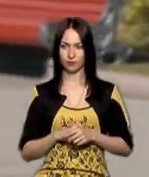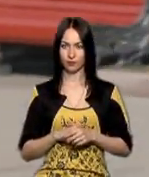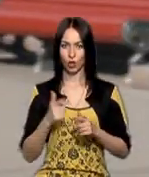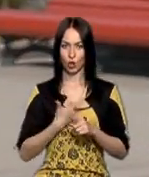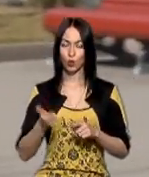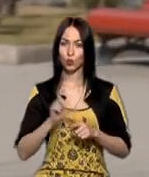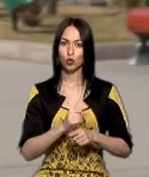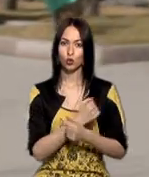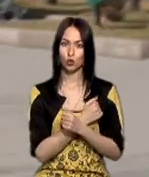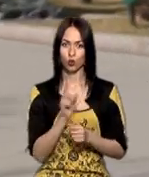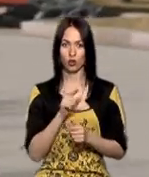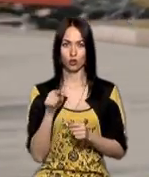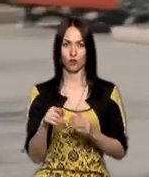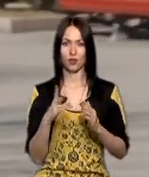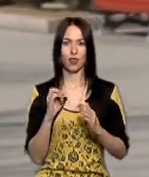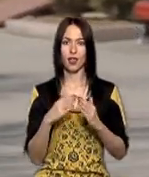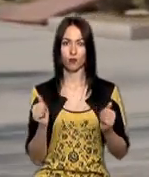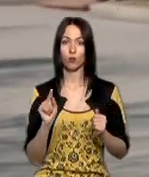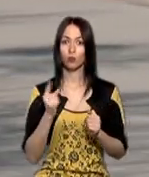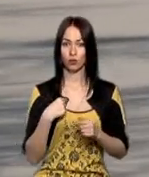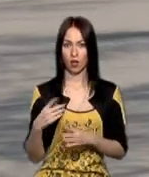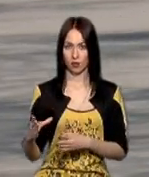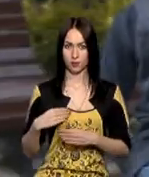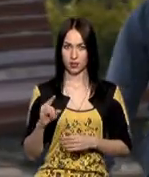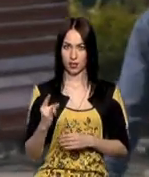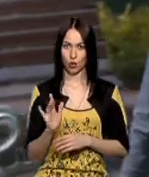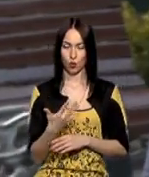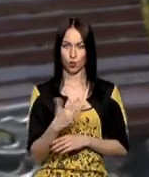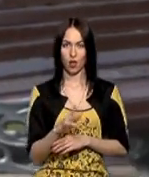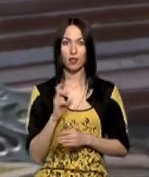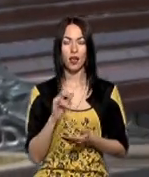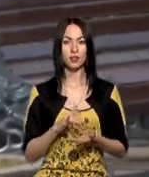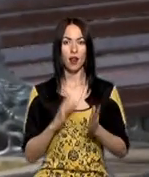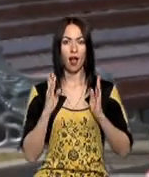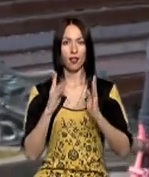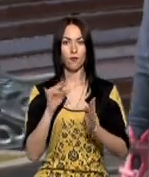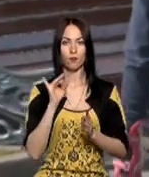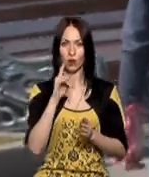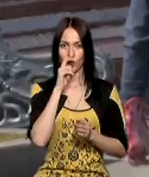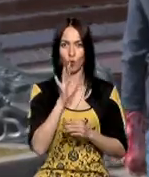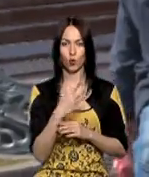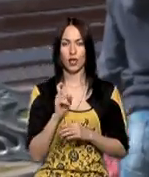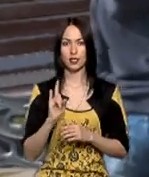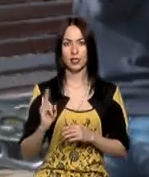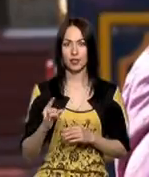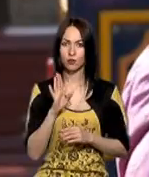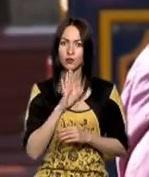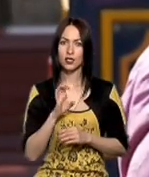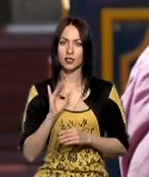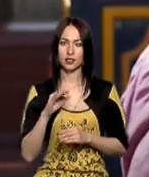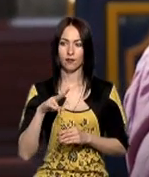Дуже шкода, що ви не вдома. Чому? Я з дитиною гуляю. На центральній алеї у парку Горького гуляє з дитиною Світлана.